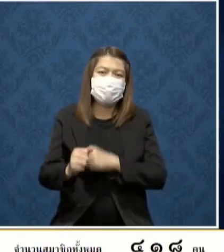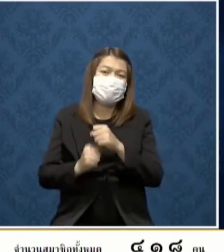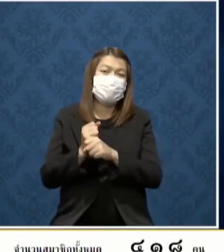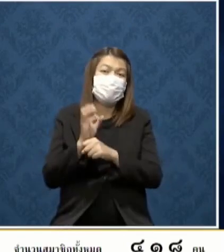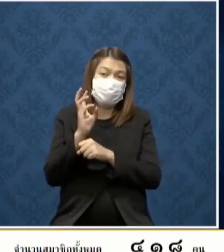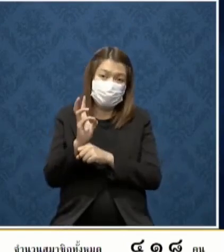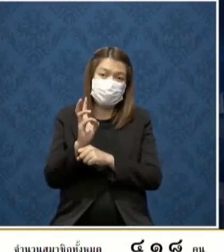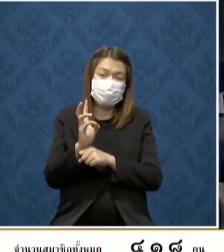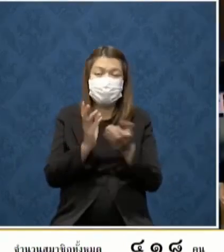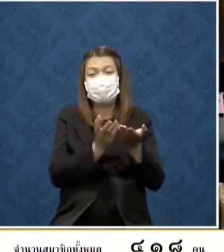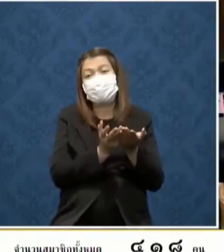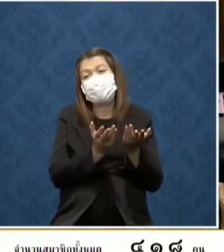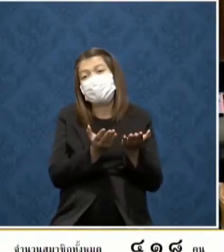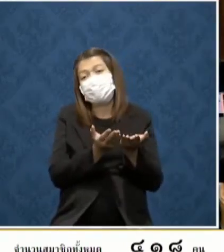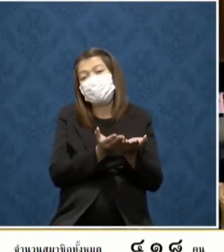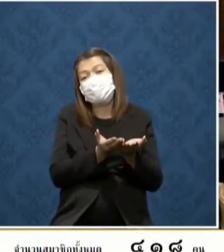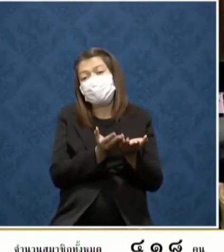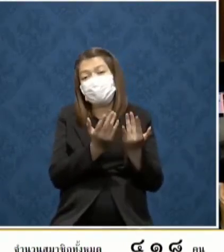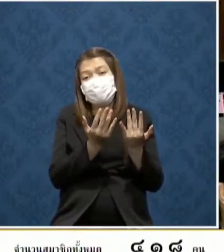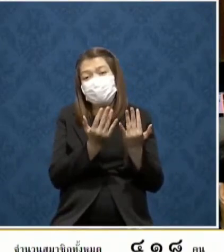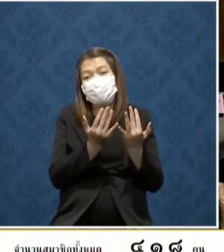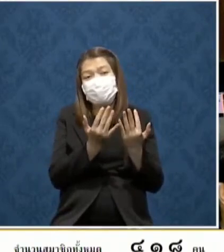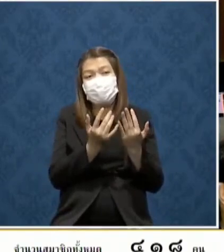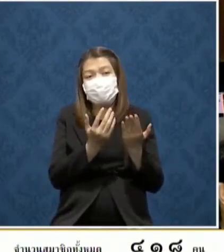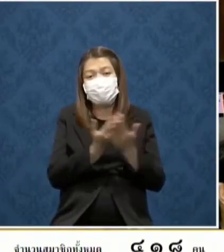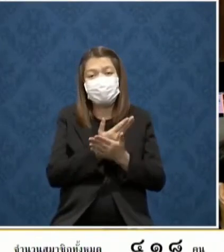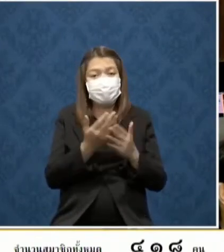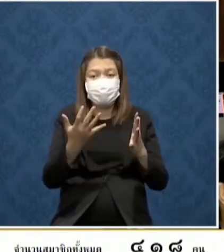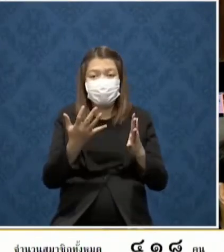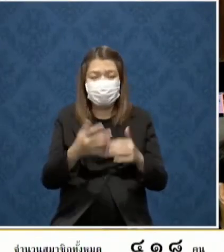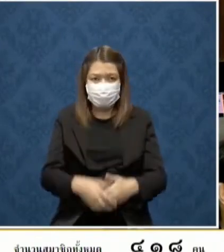ับก็นอนลอไ้อย่นั้นไม่มใครมาเปลี่ยน